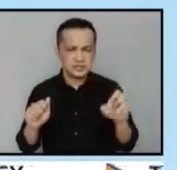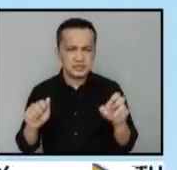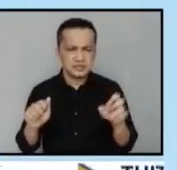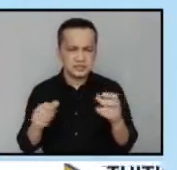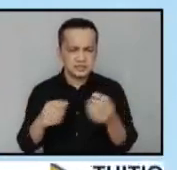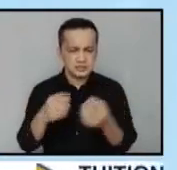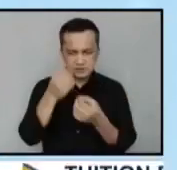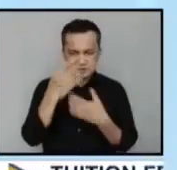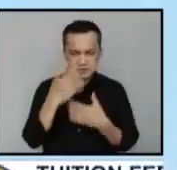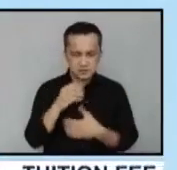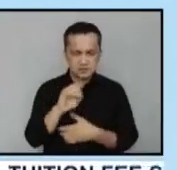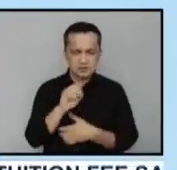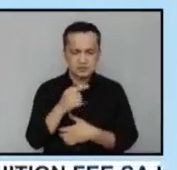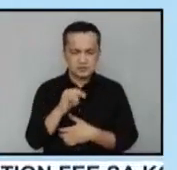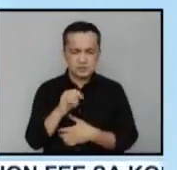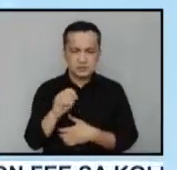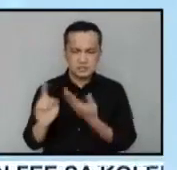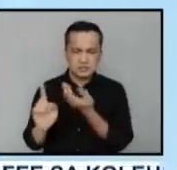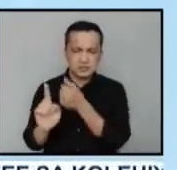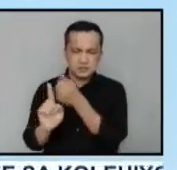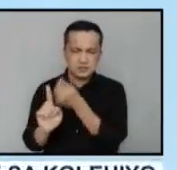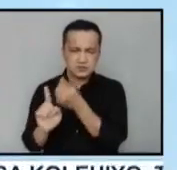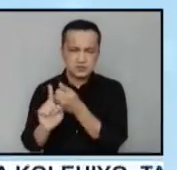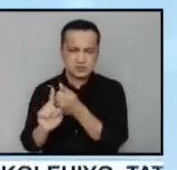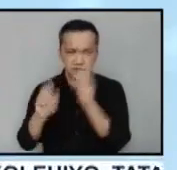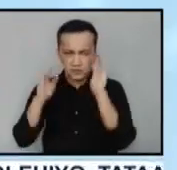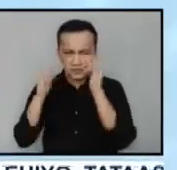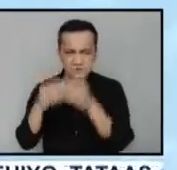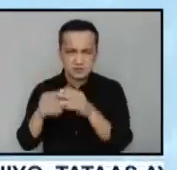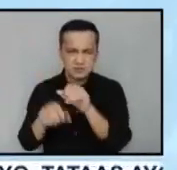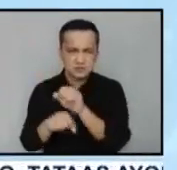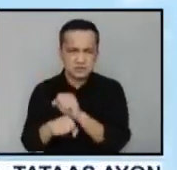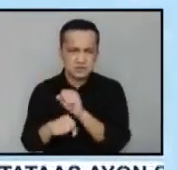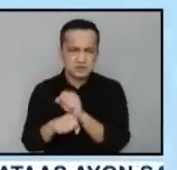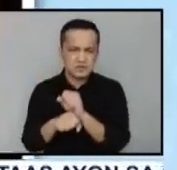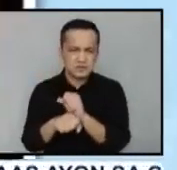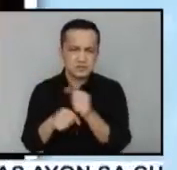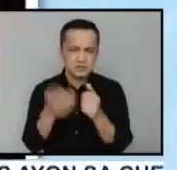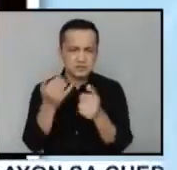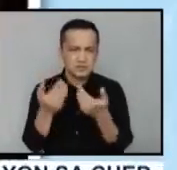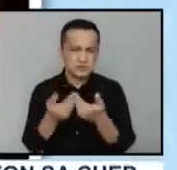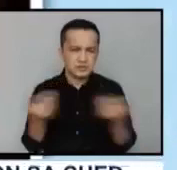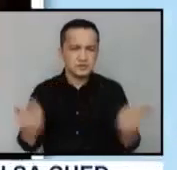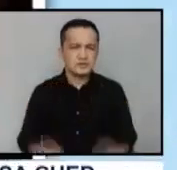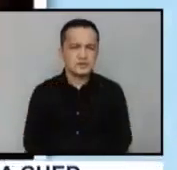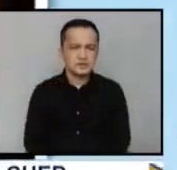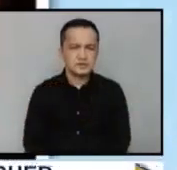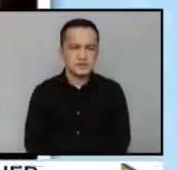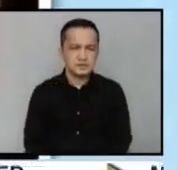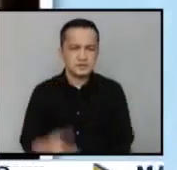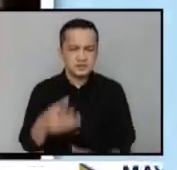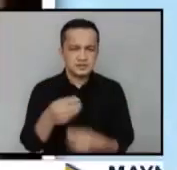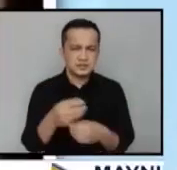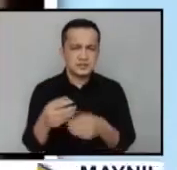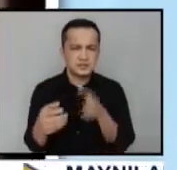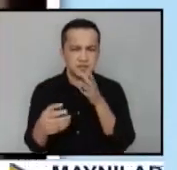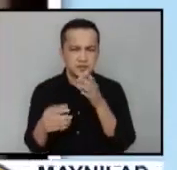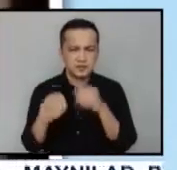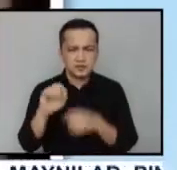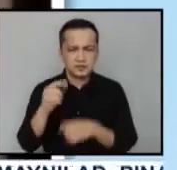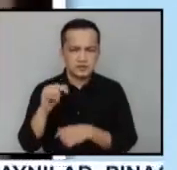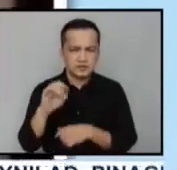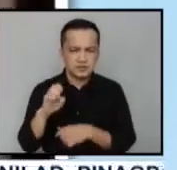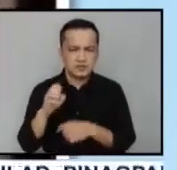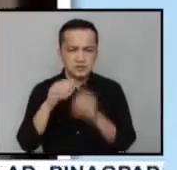na choice si Liza na tutukan muna ang karyer nito kaya sila naghiwalay. Dagdag pa ni Mami OG, nalulungkot raw siya sa balitang